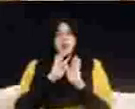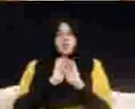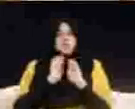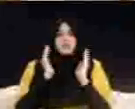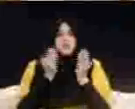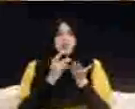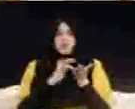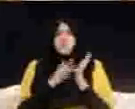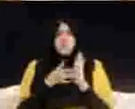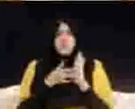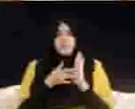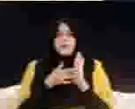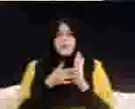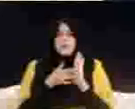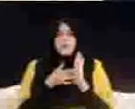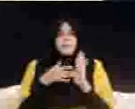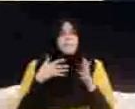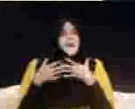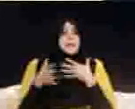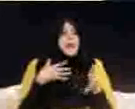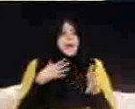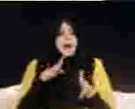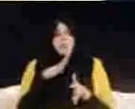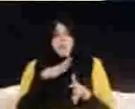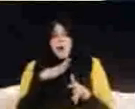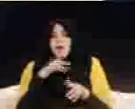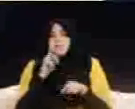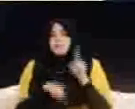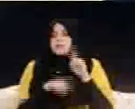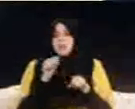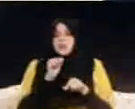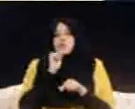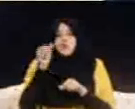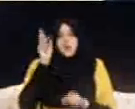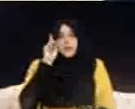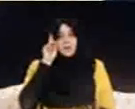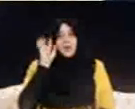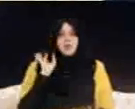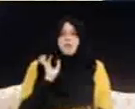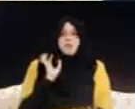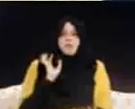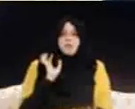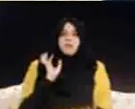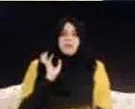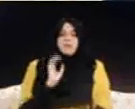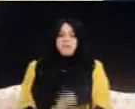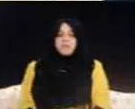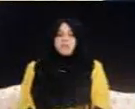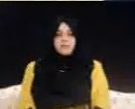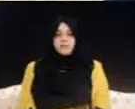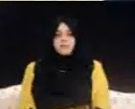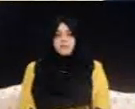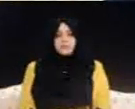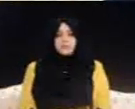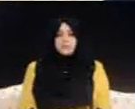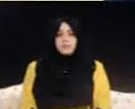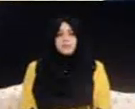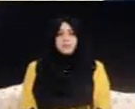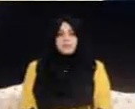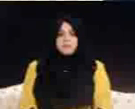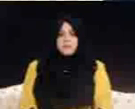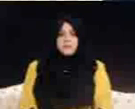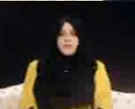جميع وسائل امتلاك المال مهما كان نوعه